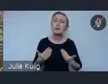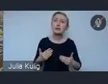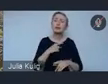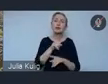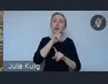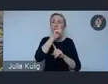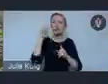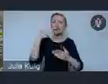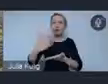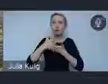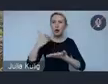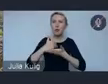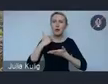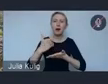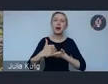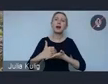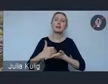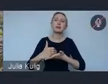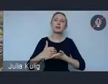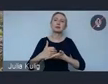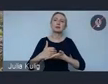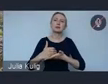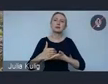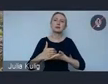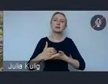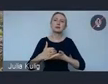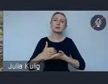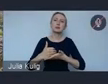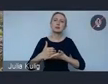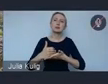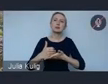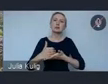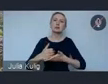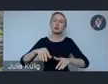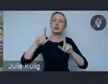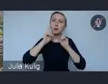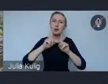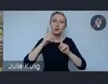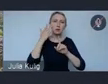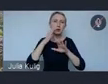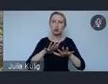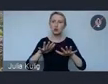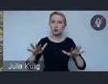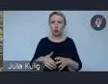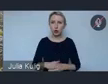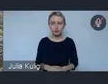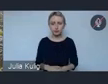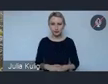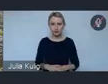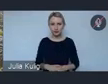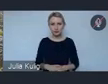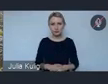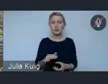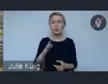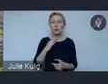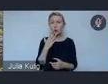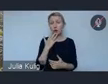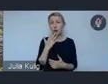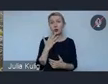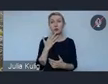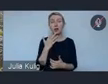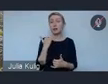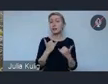czy znalazł się u nas na naprawdę naprawdę dużo No i tak jak mówię gdyby gdyby nie